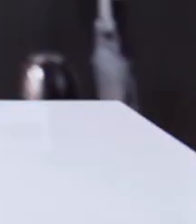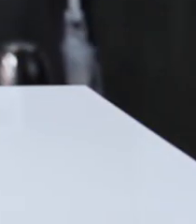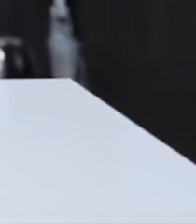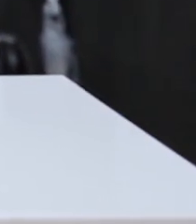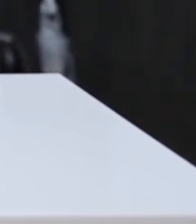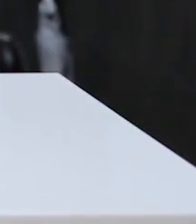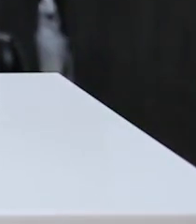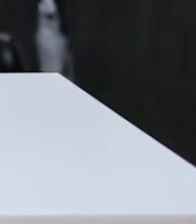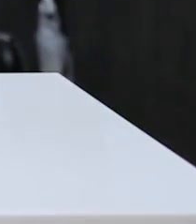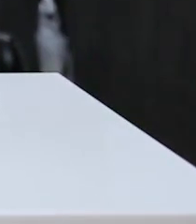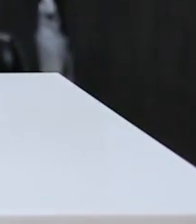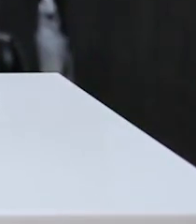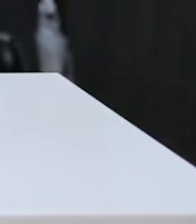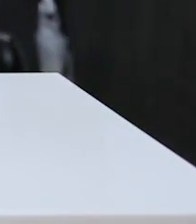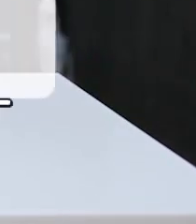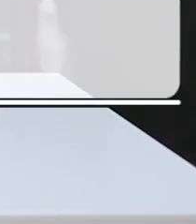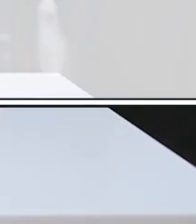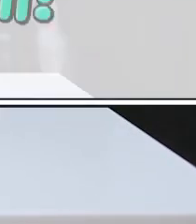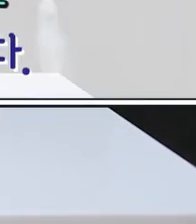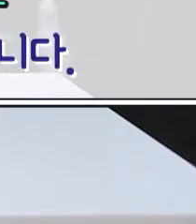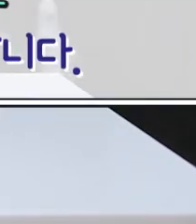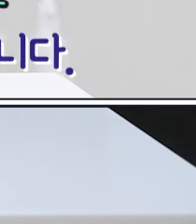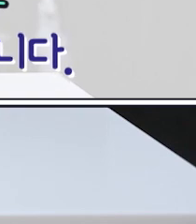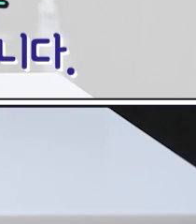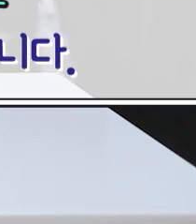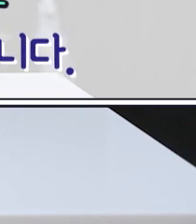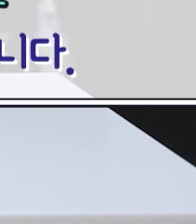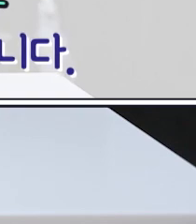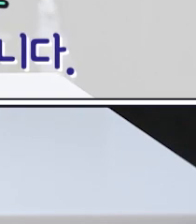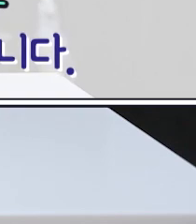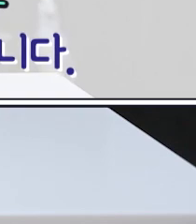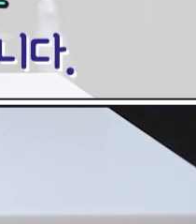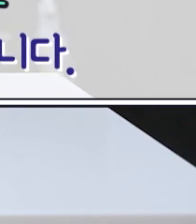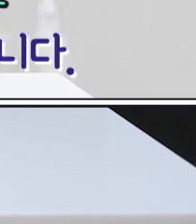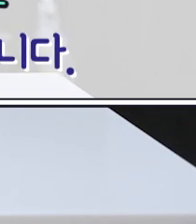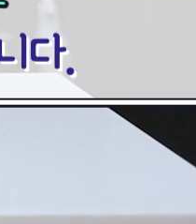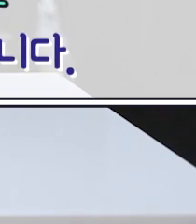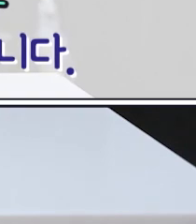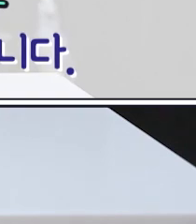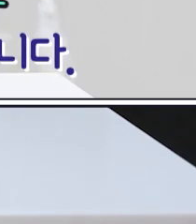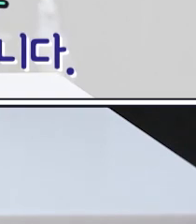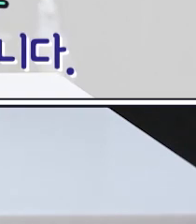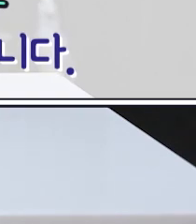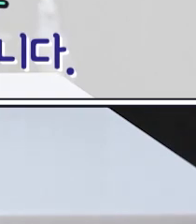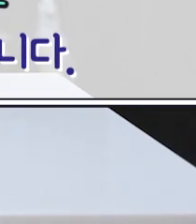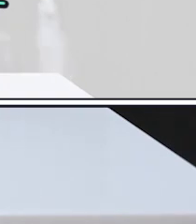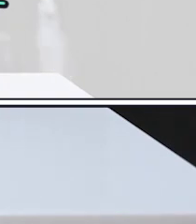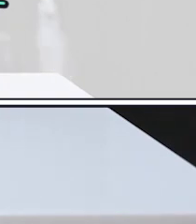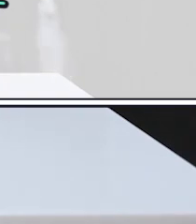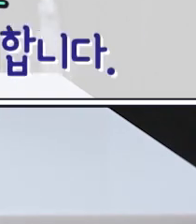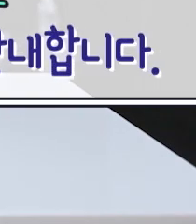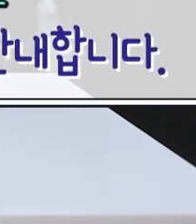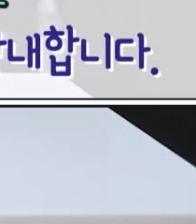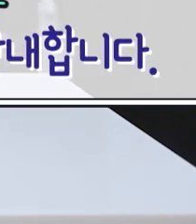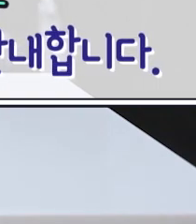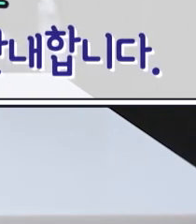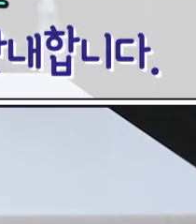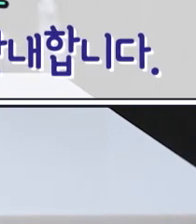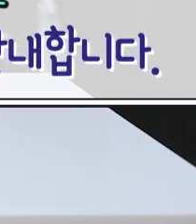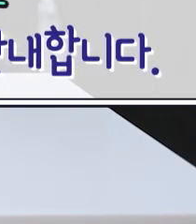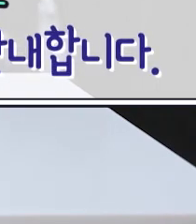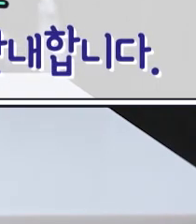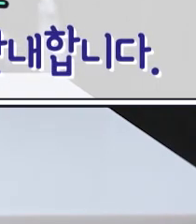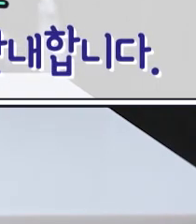공무원이 필담을 통해 청각장애인 민원인과 대화를 나누고 있다. 청각장애인 민원인을 응대할 때에는 손짓으로